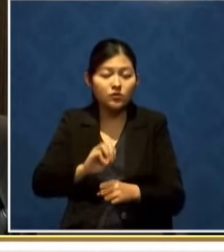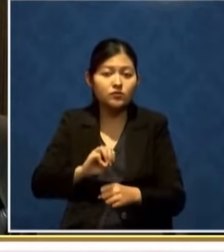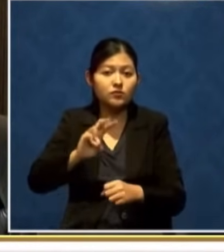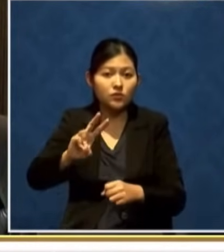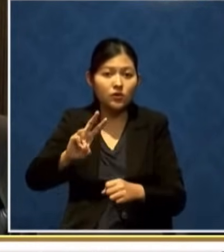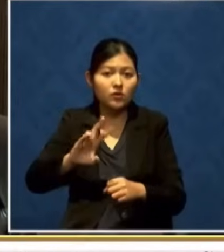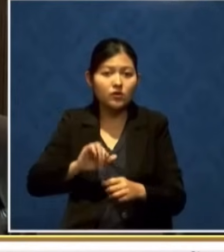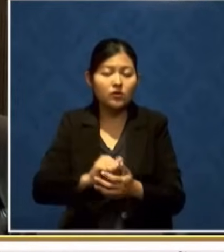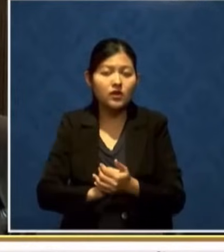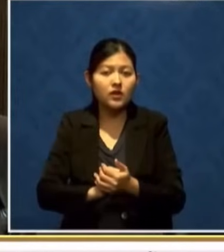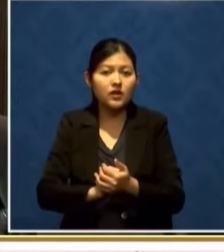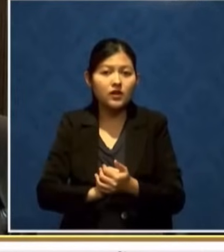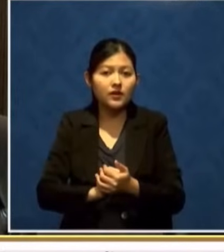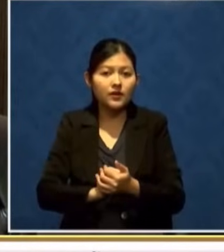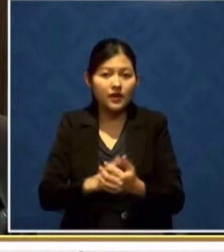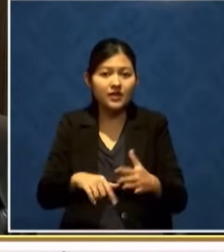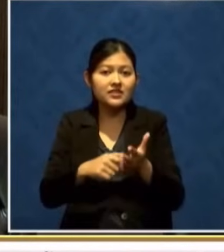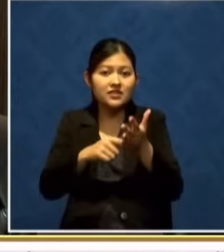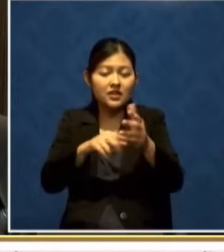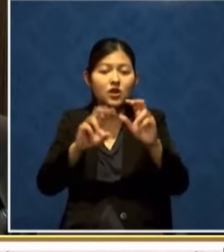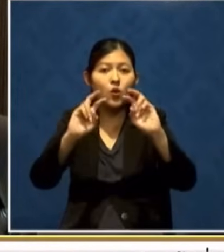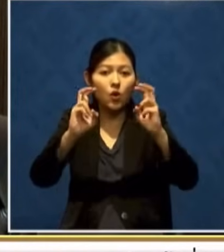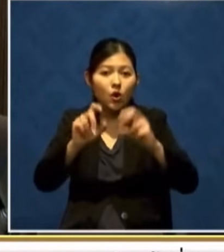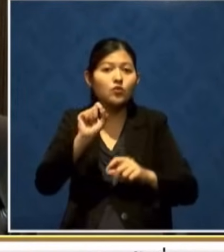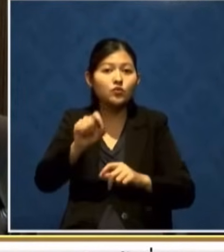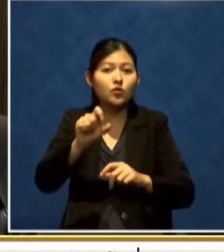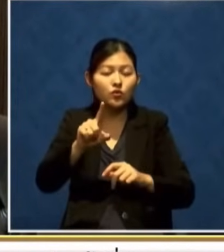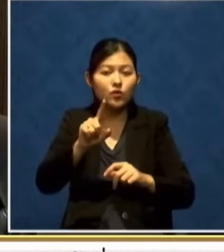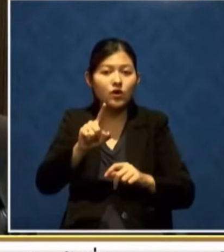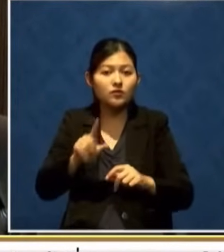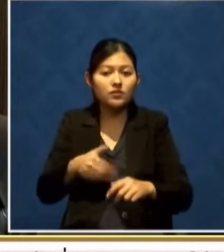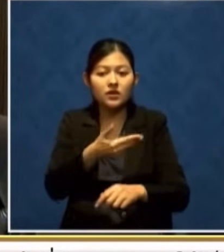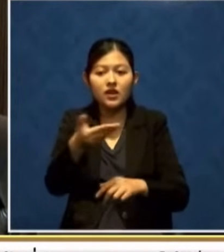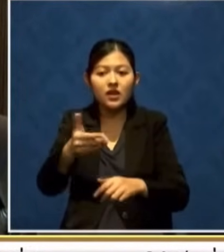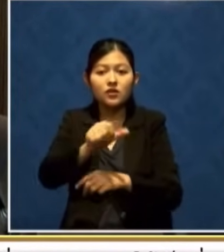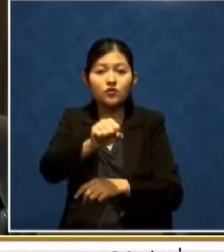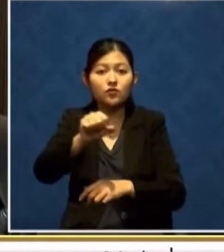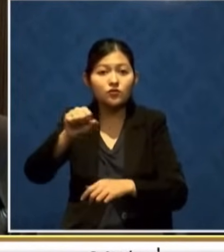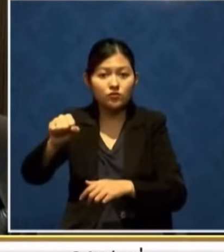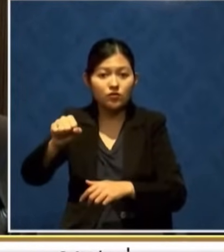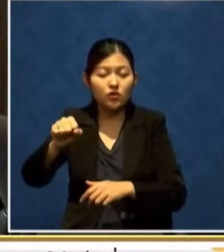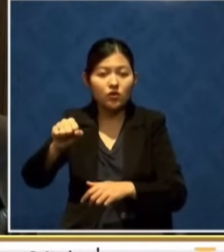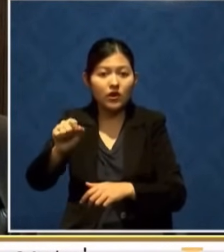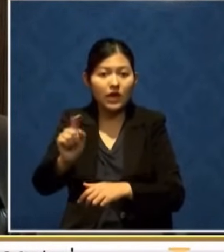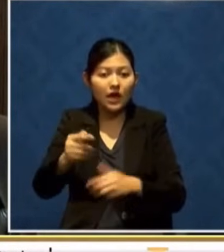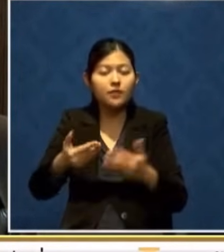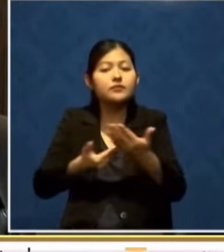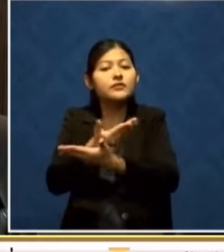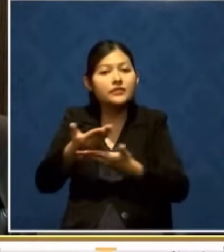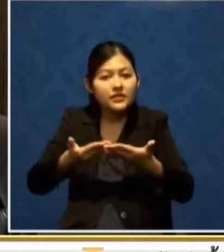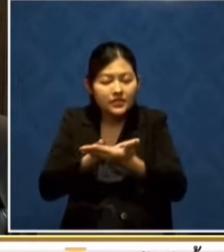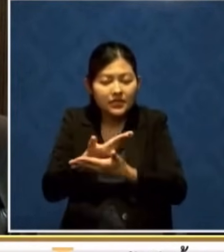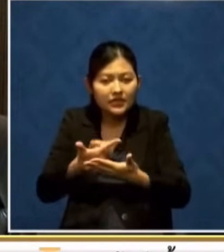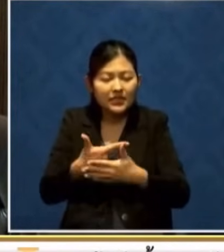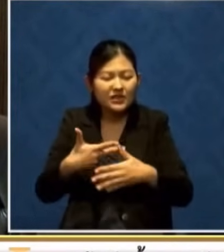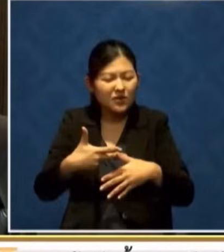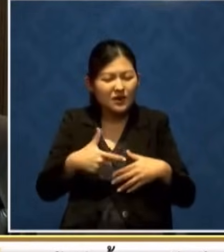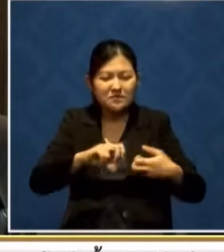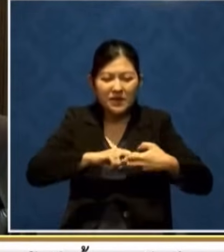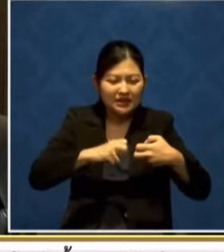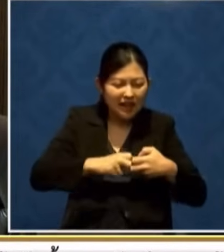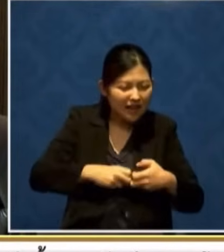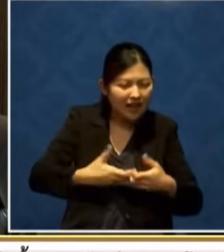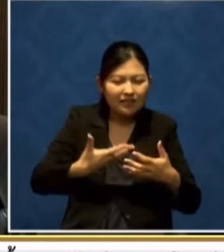ครับเสนอญัตติด่วนด้วยวาจาเพื่อให้สภาผู้แทนราษฎรได้พิจารณาถึงปัญหาความวุ่นวายที่เกิดขึ้น